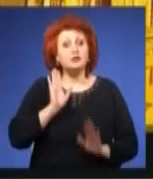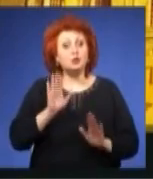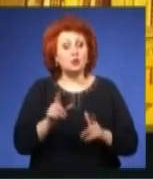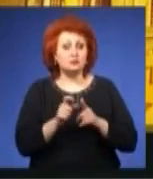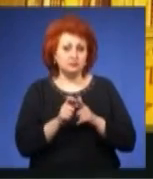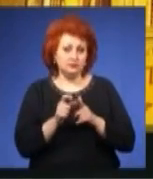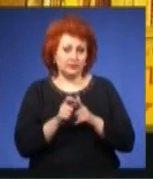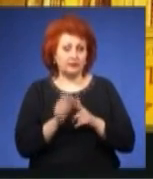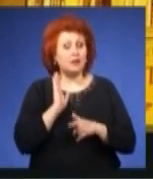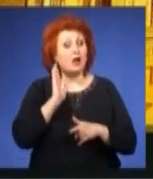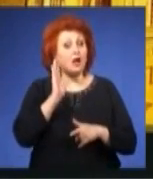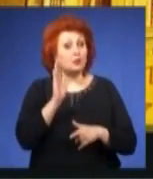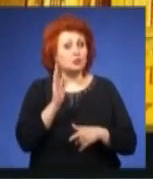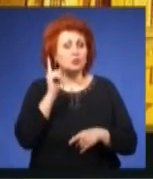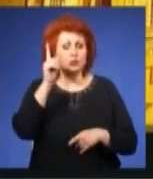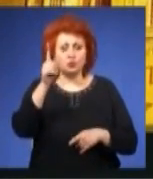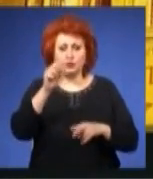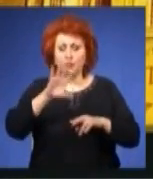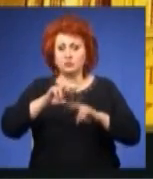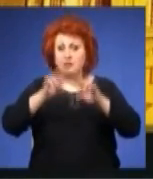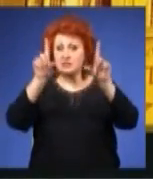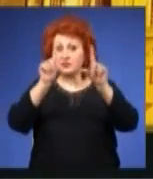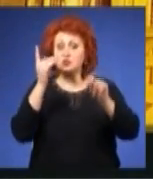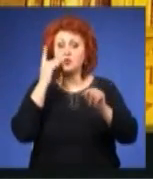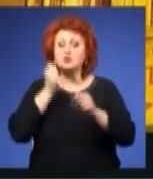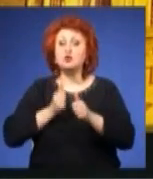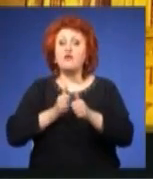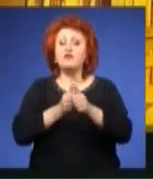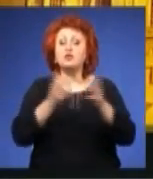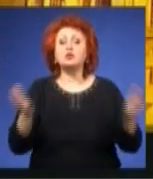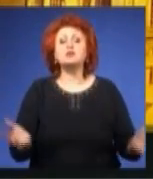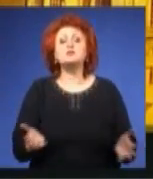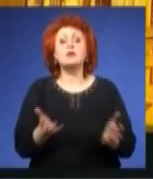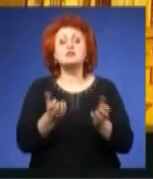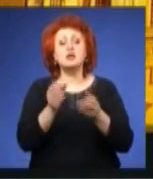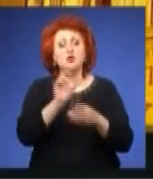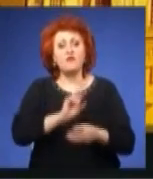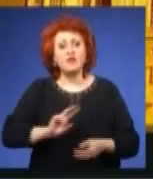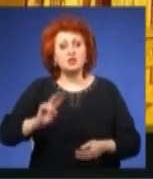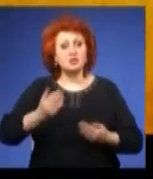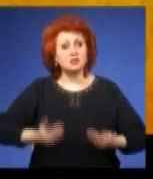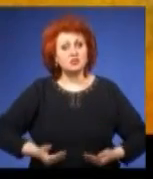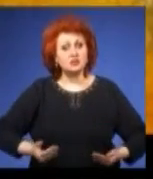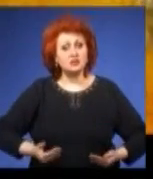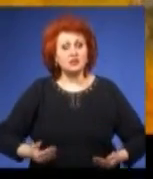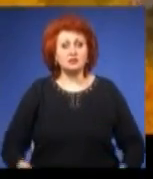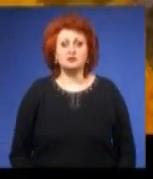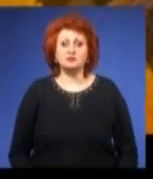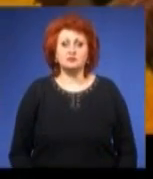только словами, а будут той путеводной звездой, что ведет ко спасению и вечной жизни.